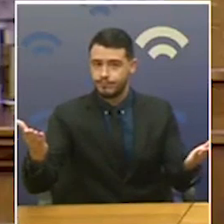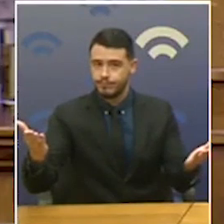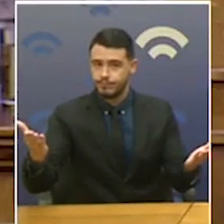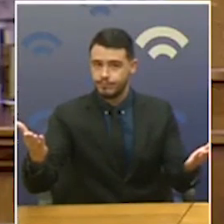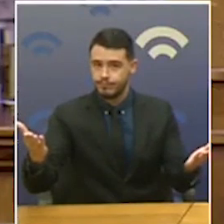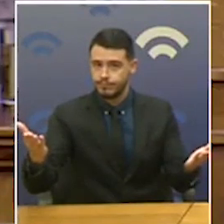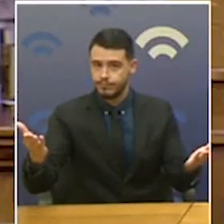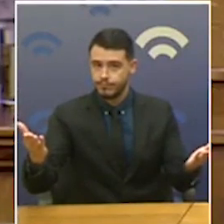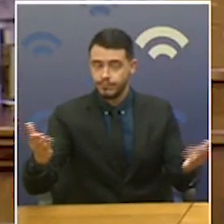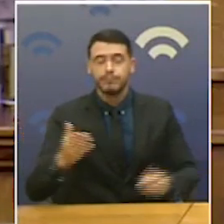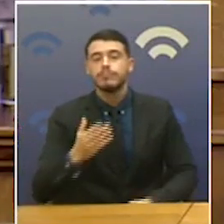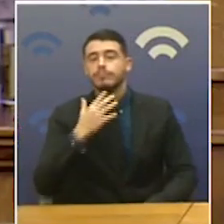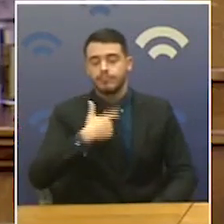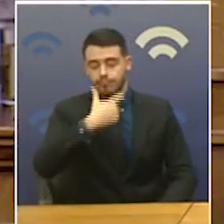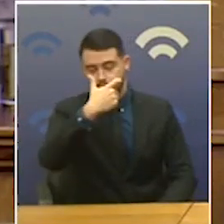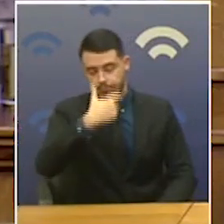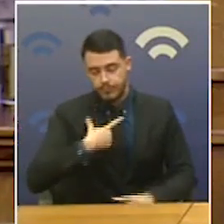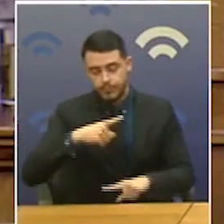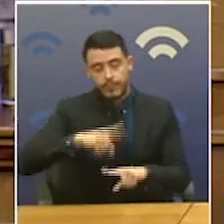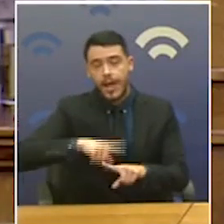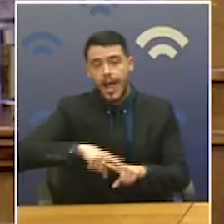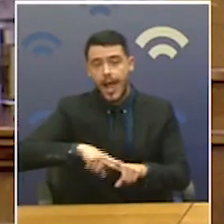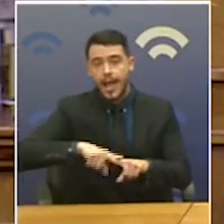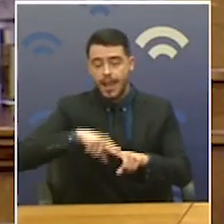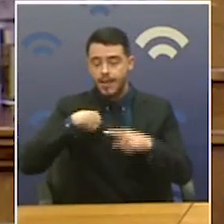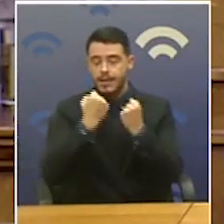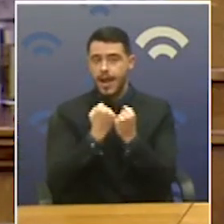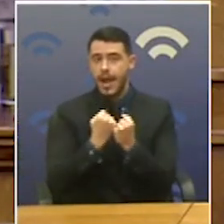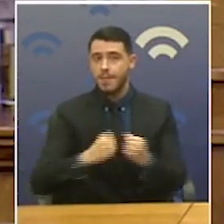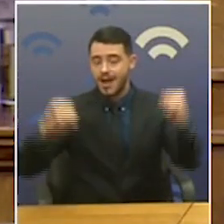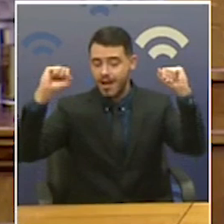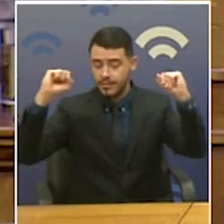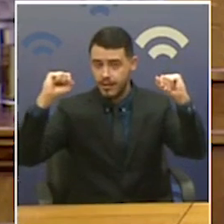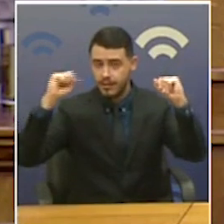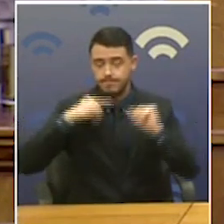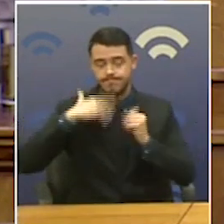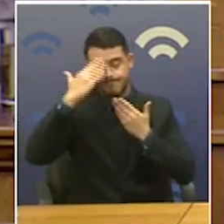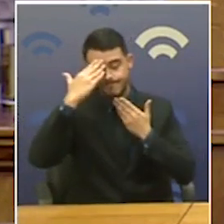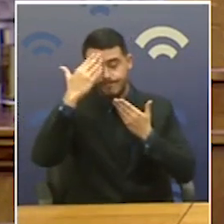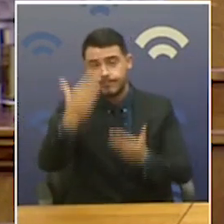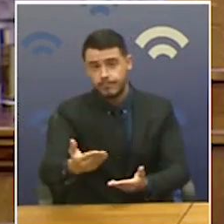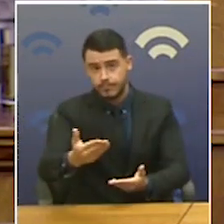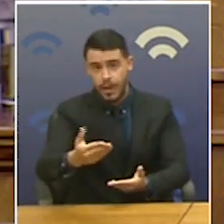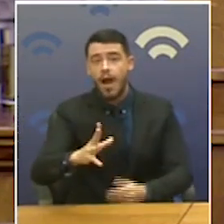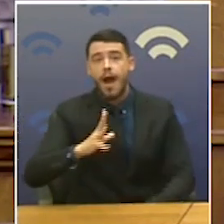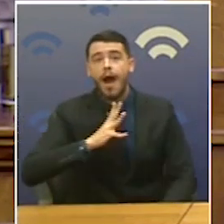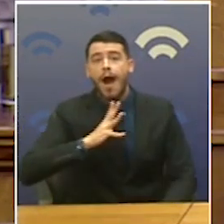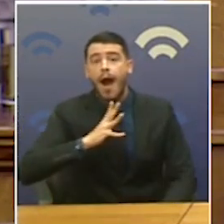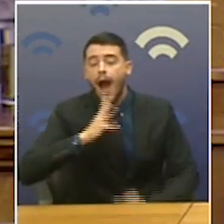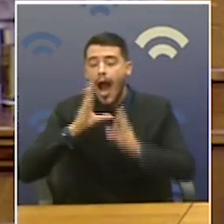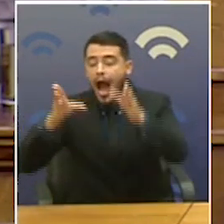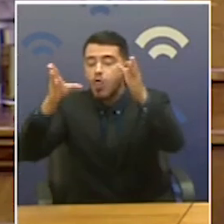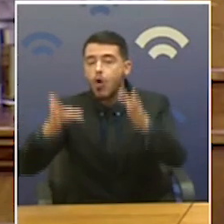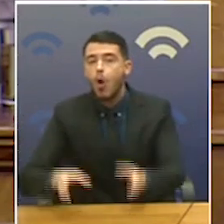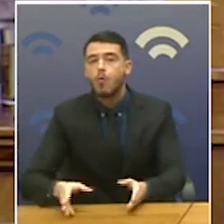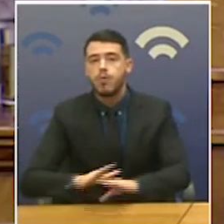Ενή λόγω, η Ελληνική Επανάσταση ετοίμησε την ανθρώπινη φύση, διότι